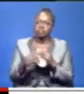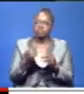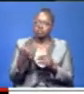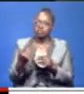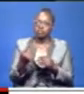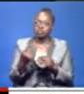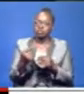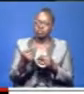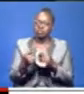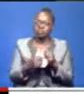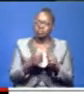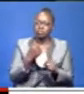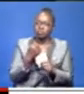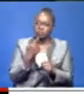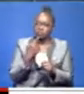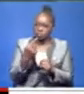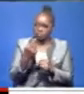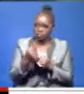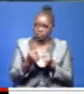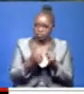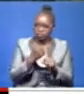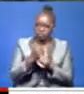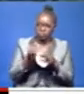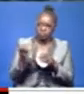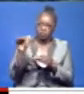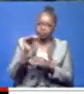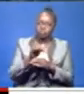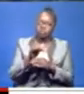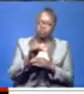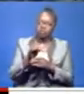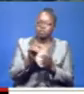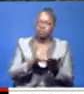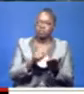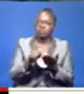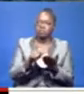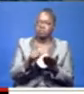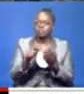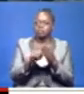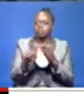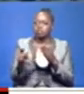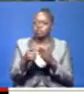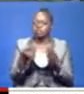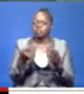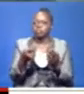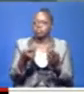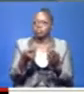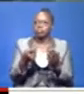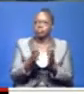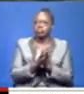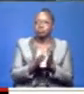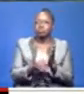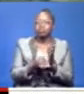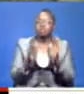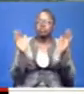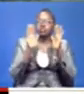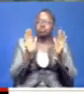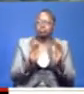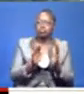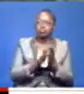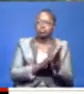zaidi. Watafiti wanasema kama mbegu za mimea fulani zinatoweka kutokana na majanga ya hali ya hewa, uharibifu